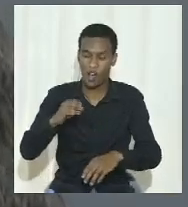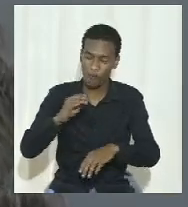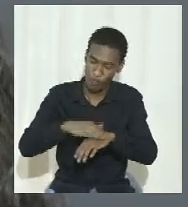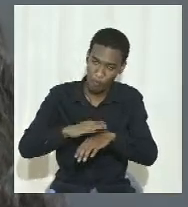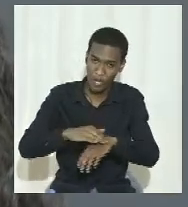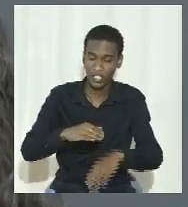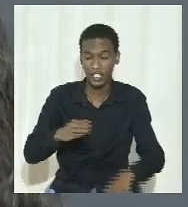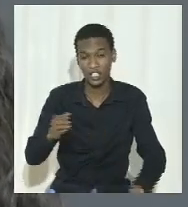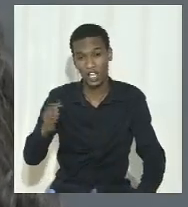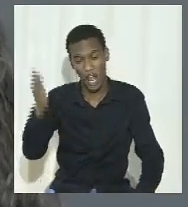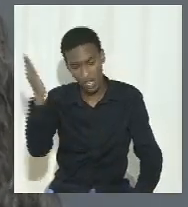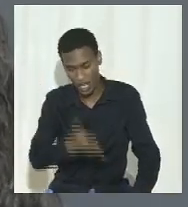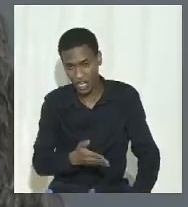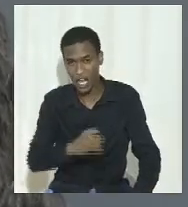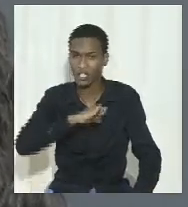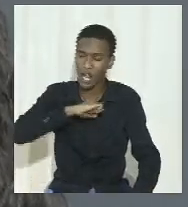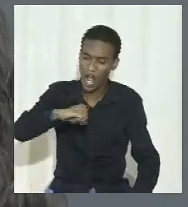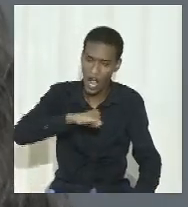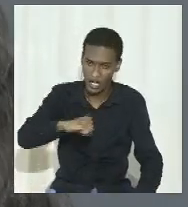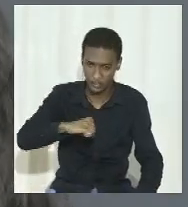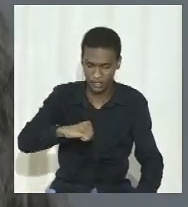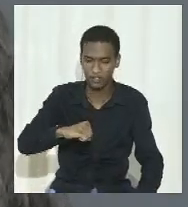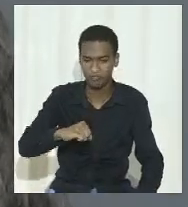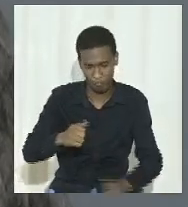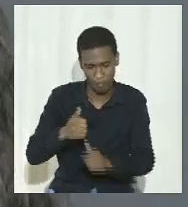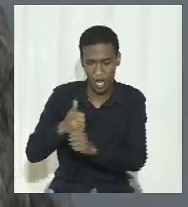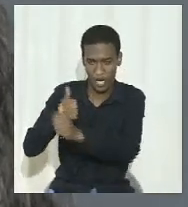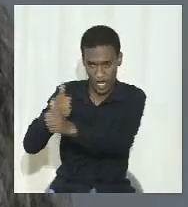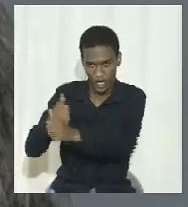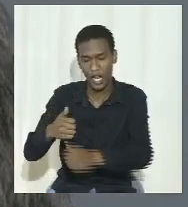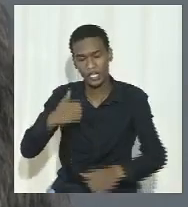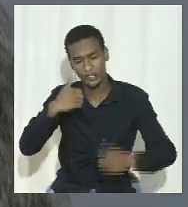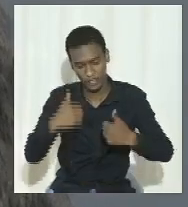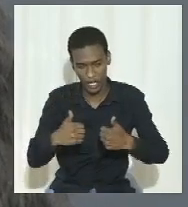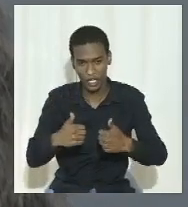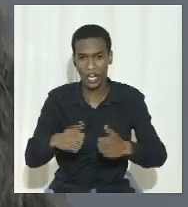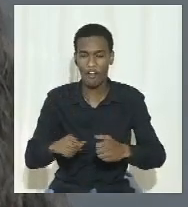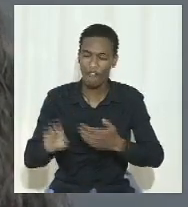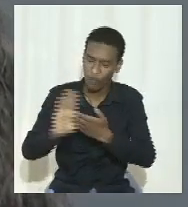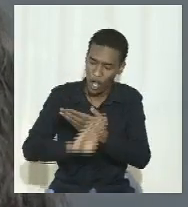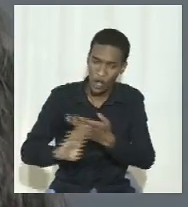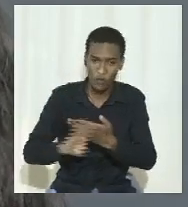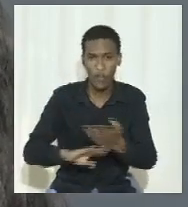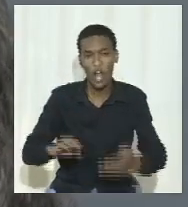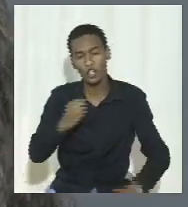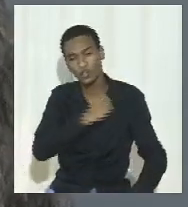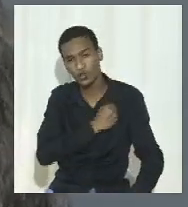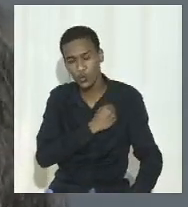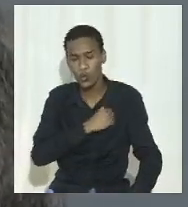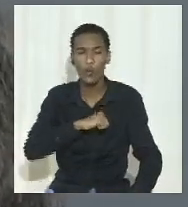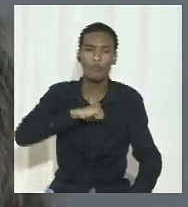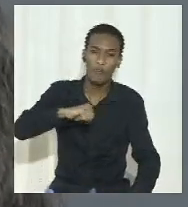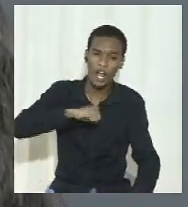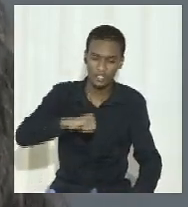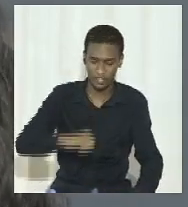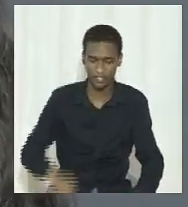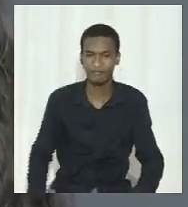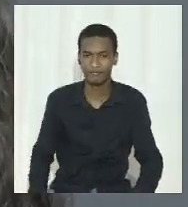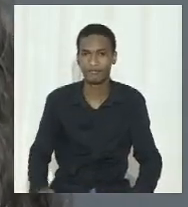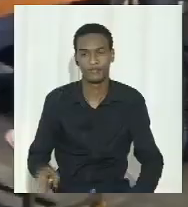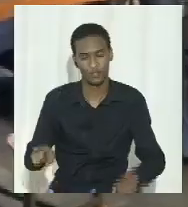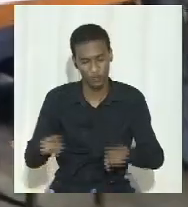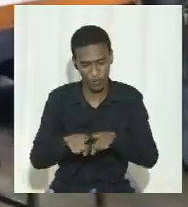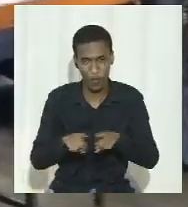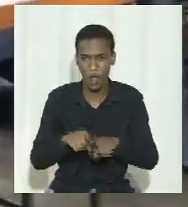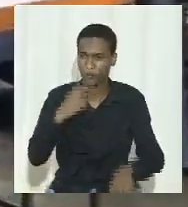lalàna iraisam-pirenena rehetra mahakasika amin'izay. Ny fiarovana ny zonom-piasa fa mijery ihany koa ny tombontsoan'ny